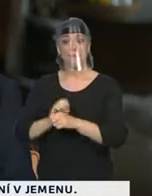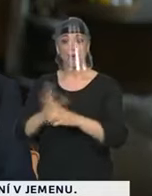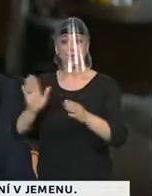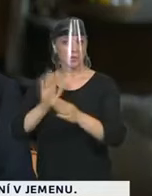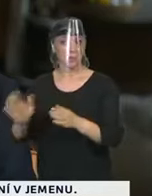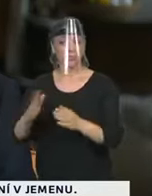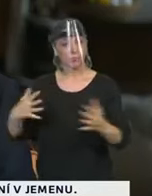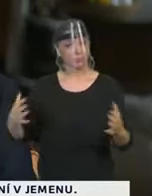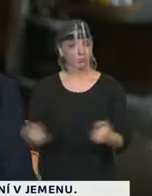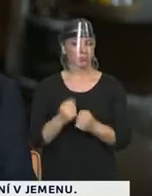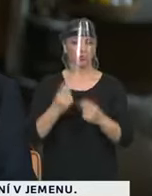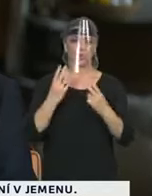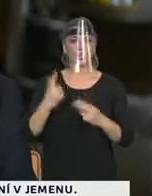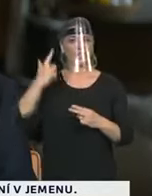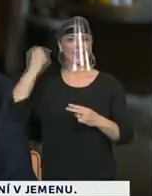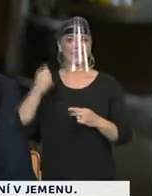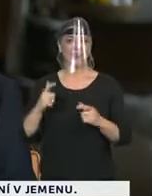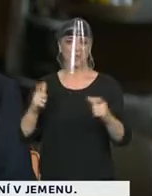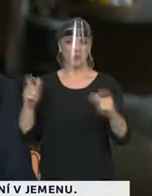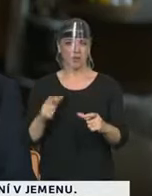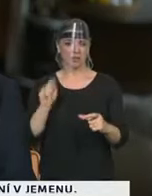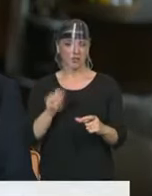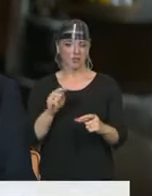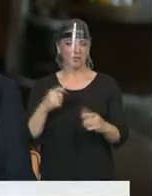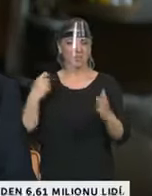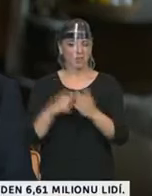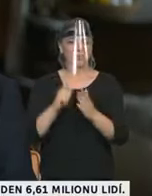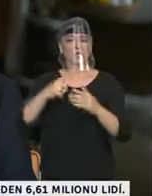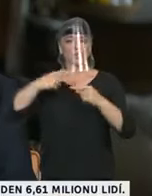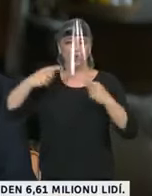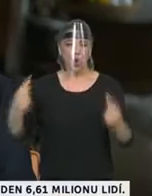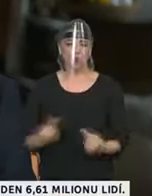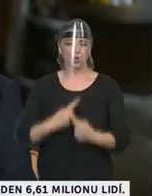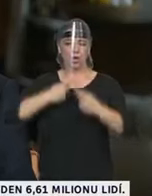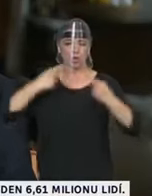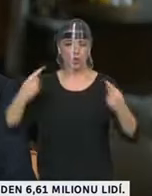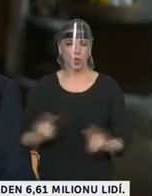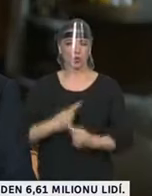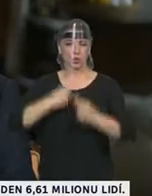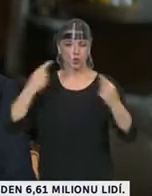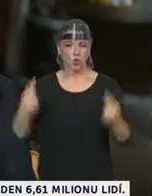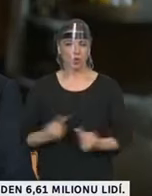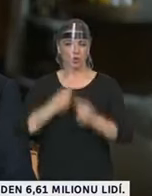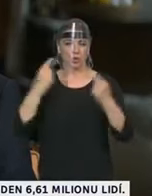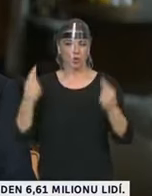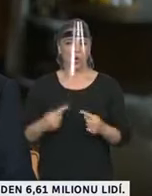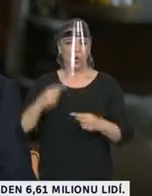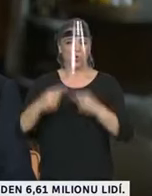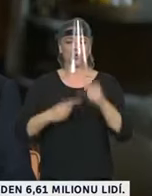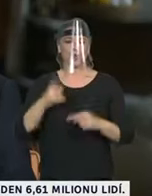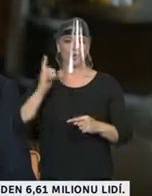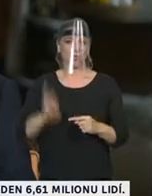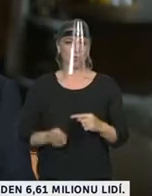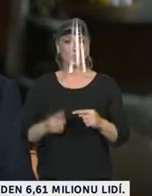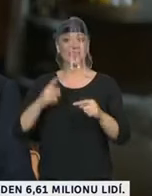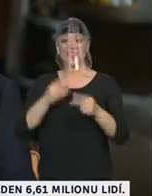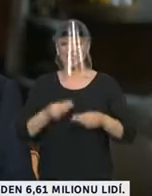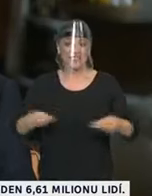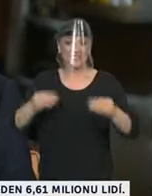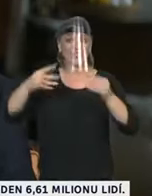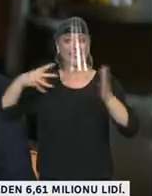karanténě. A to znamená testovat, testovat a znovu testovat. Až 20 000 lidí